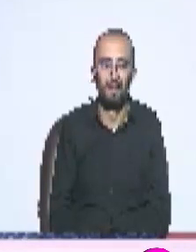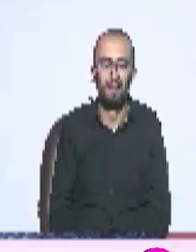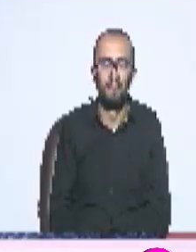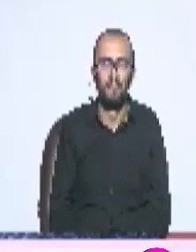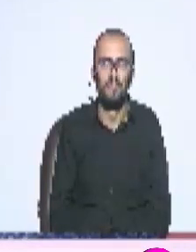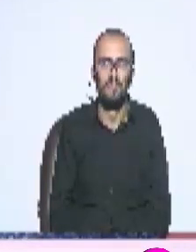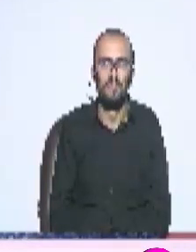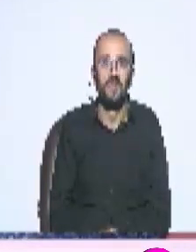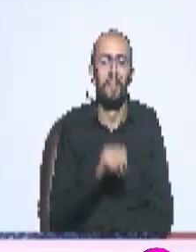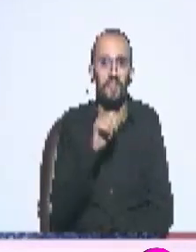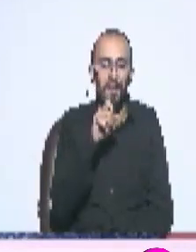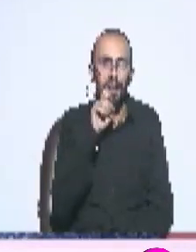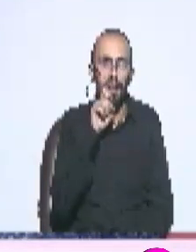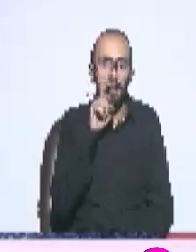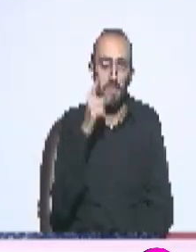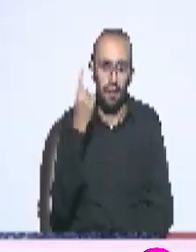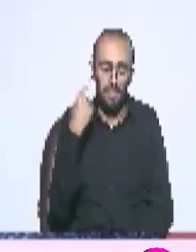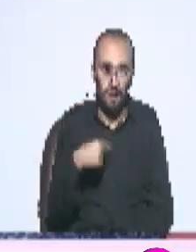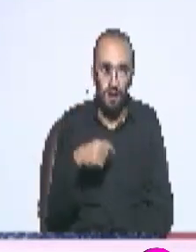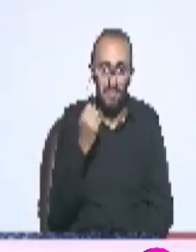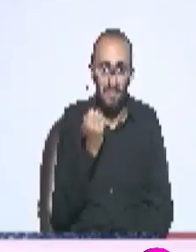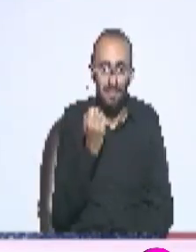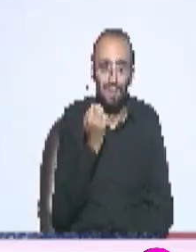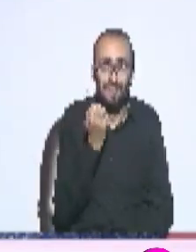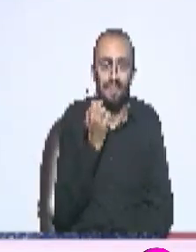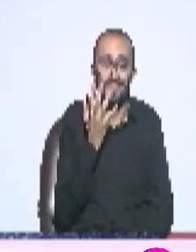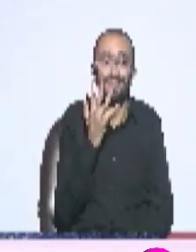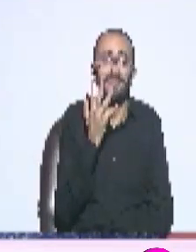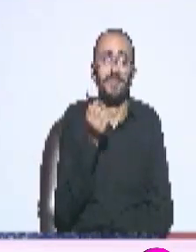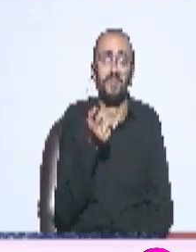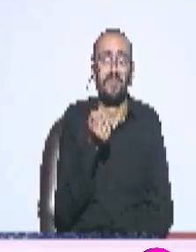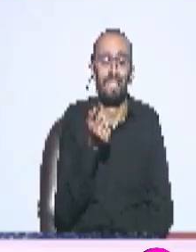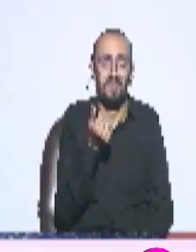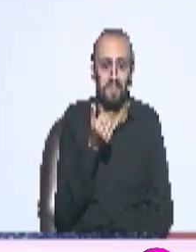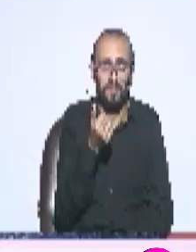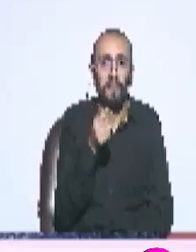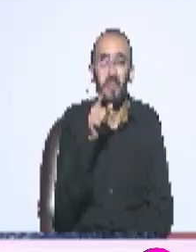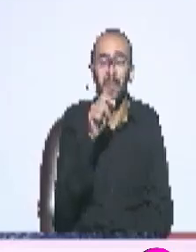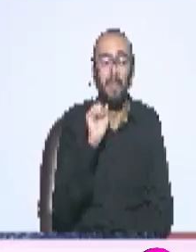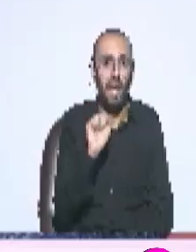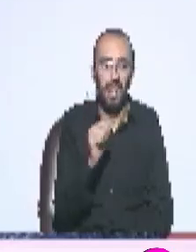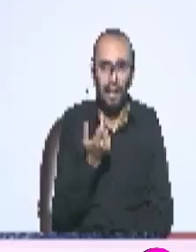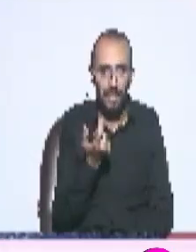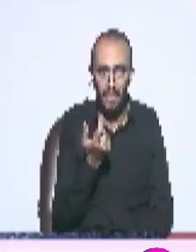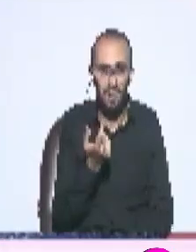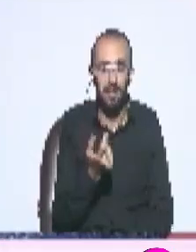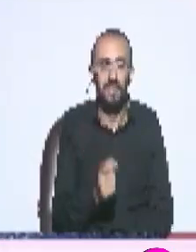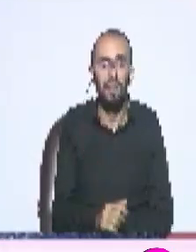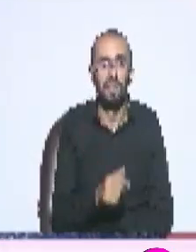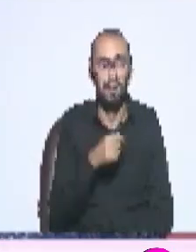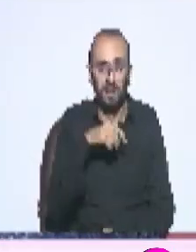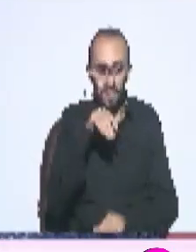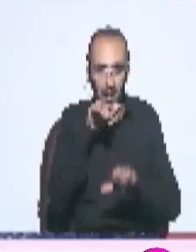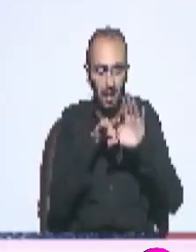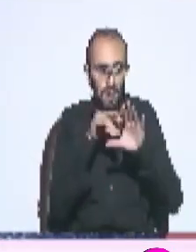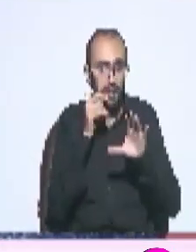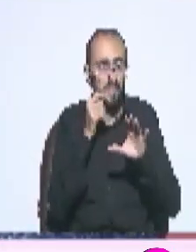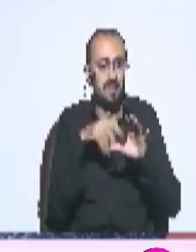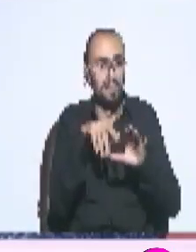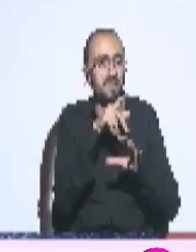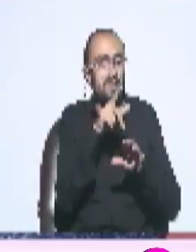هرمون في الجسم بيفرز اسمه الاوكسيتوسين لما بنقعد مع ناس